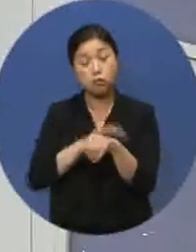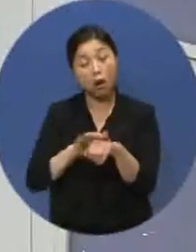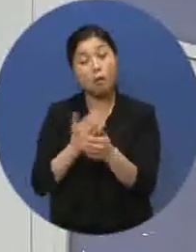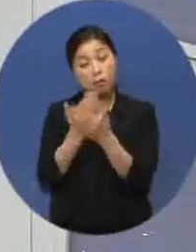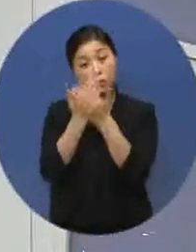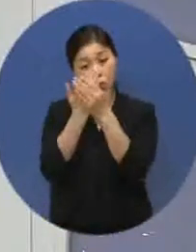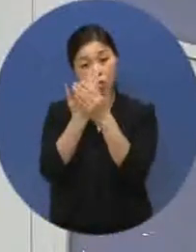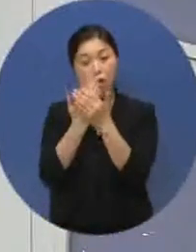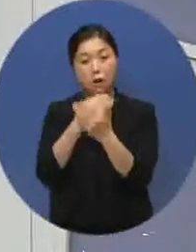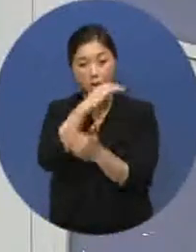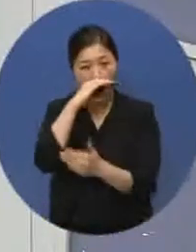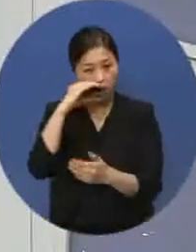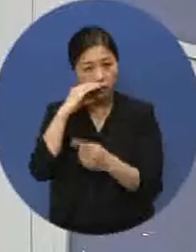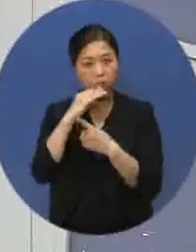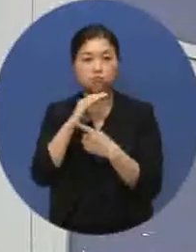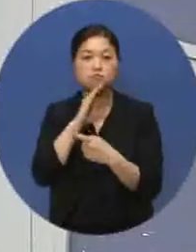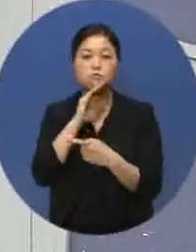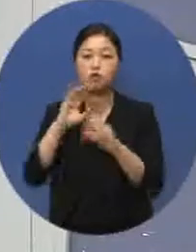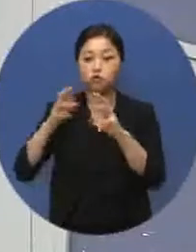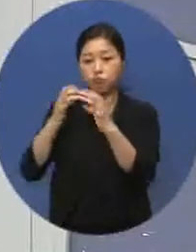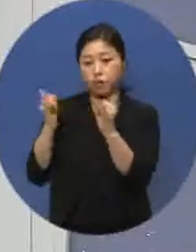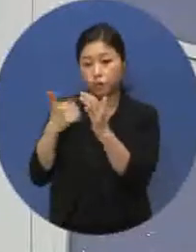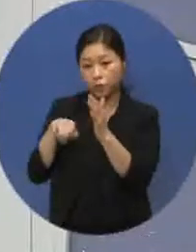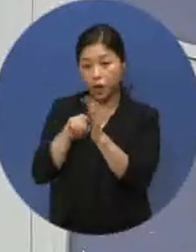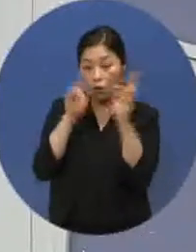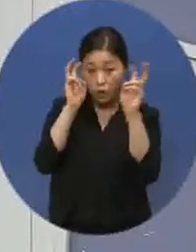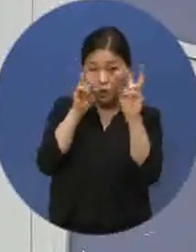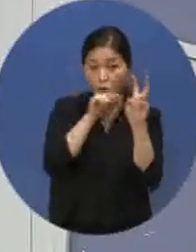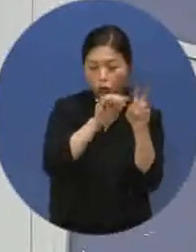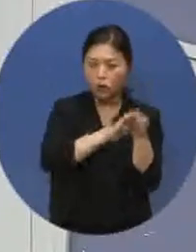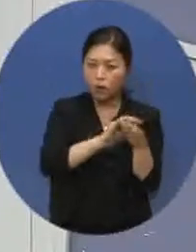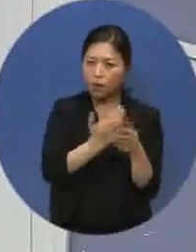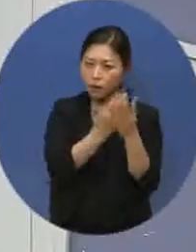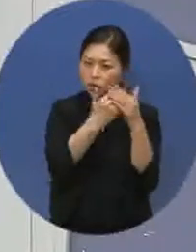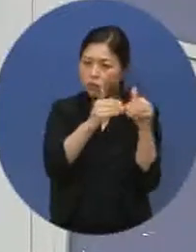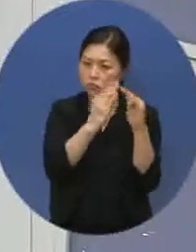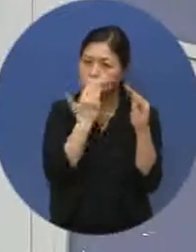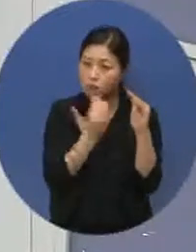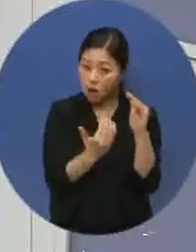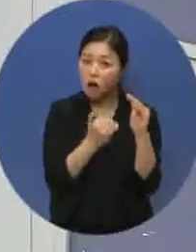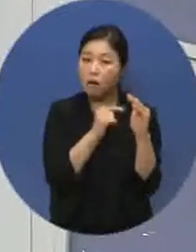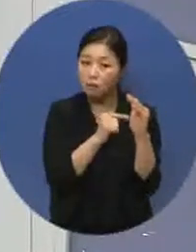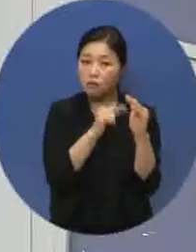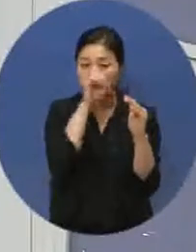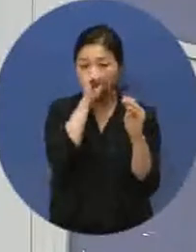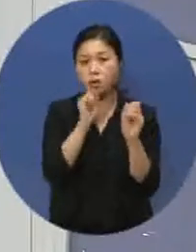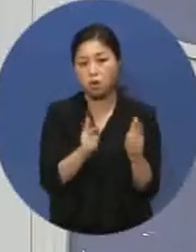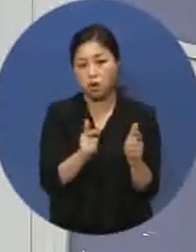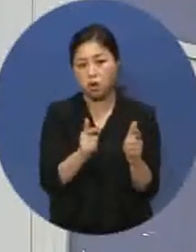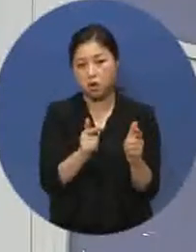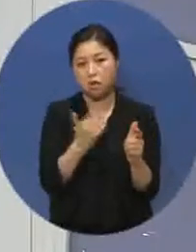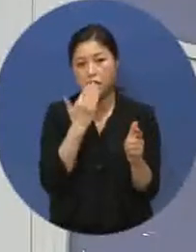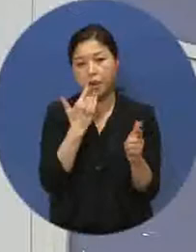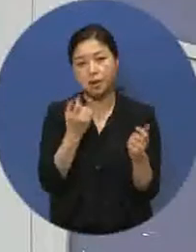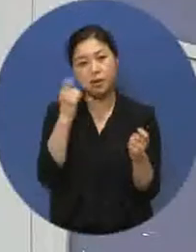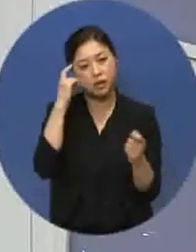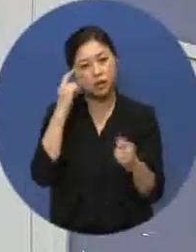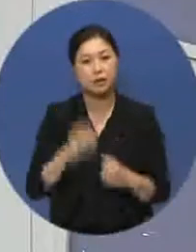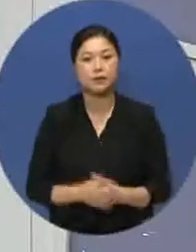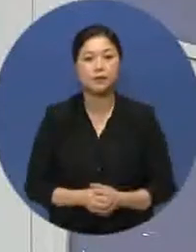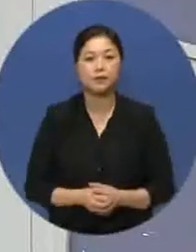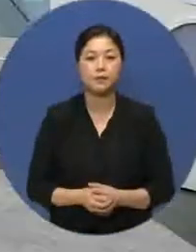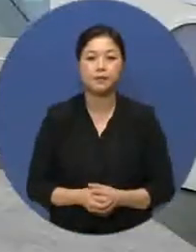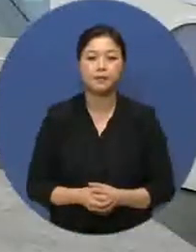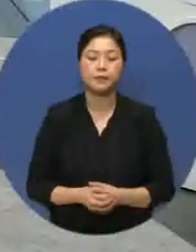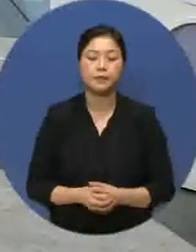오히려 건전한 정말 국민을 위한 기업으로서 재탄생하는 그런 계기가 되지 않을까라는 생각도 하고는